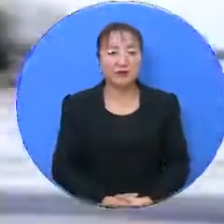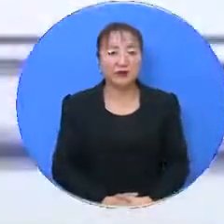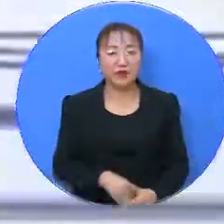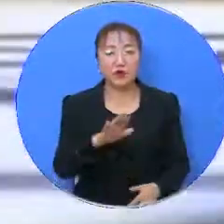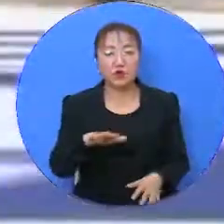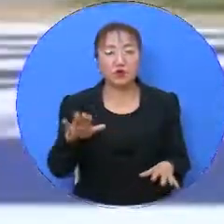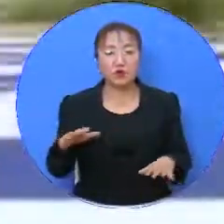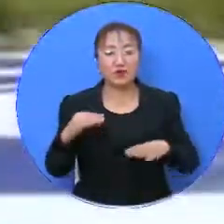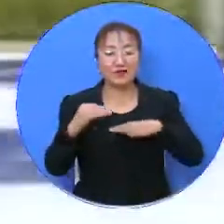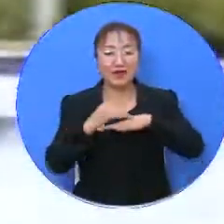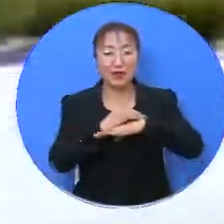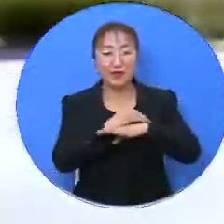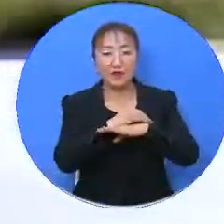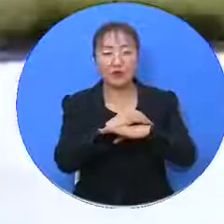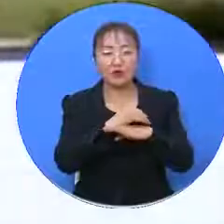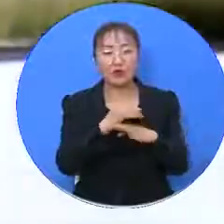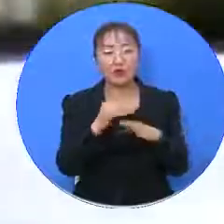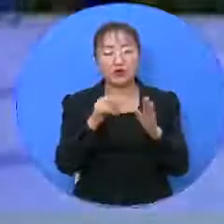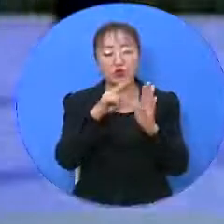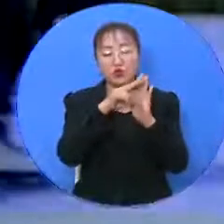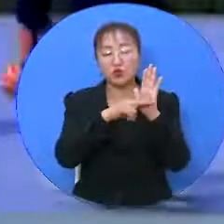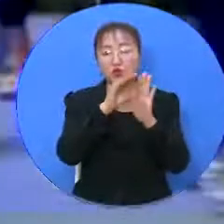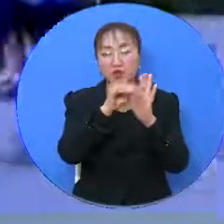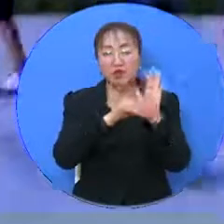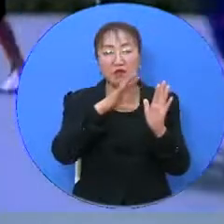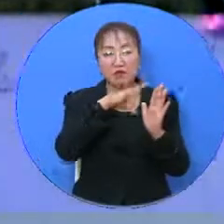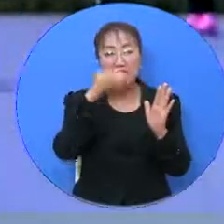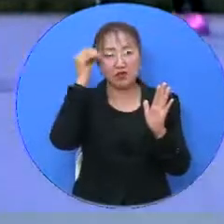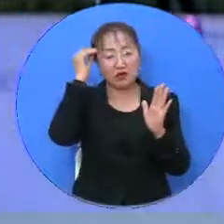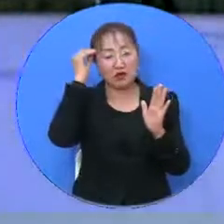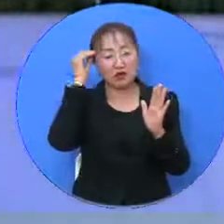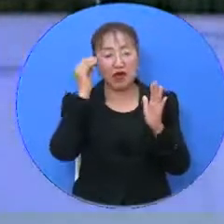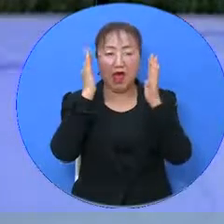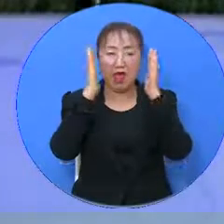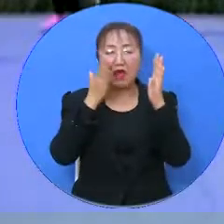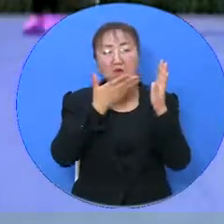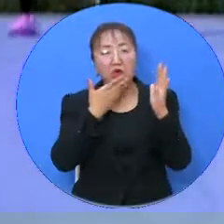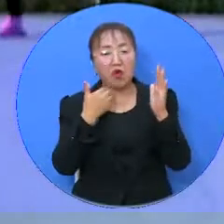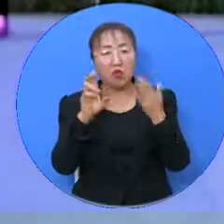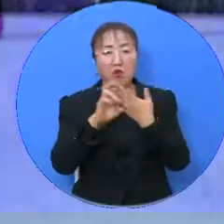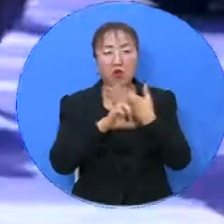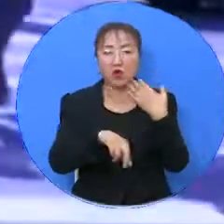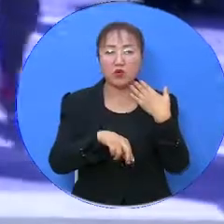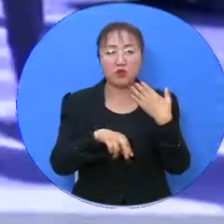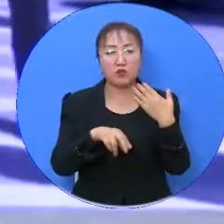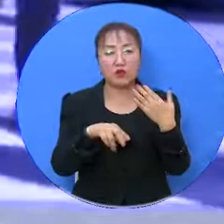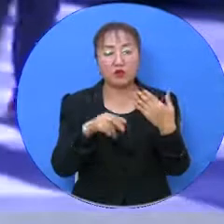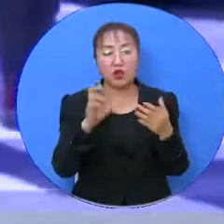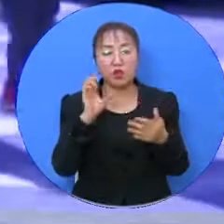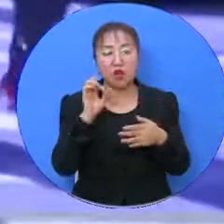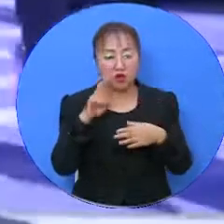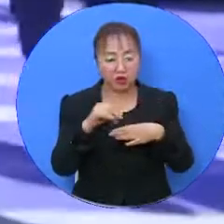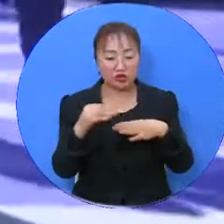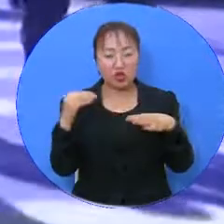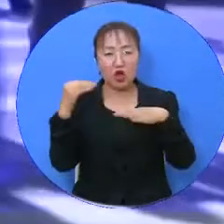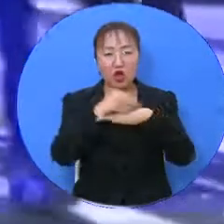Хүүхдүүд замын хөдөлгөөний наазахын дүрм журмыг мэддэг хэрнээ тухайн агшинд анхаарал сарних болгоомжгүй байдлаасаа болж осолд өртсөөр